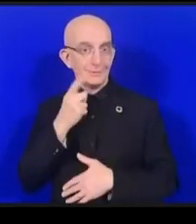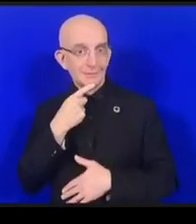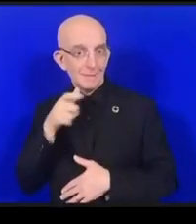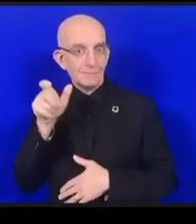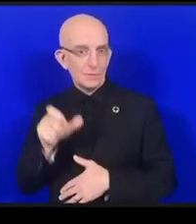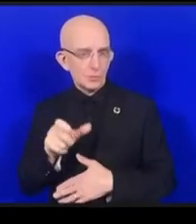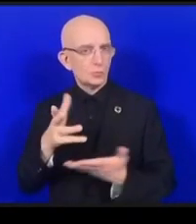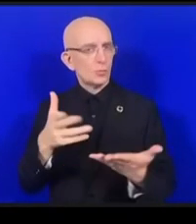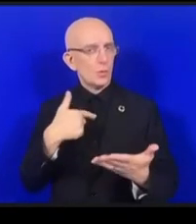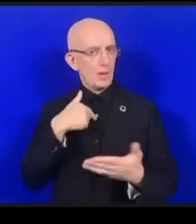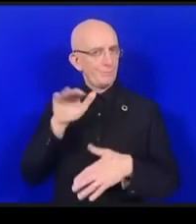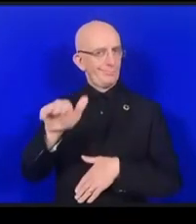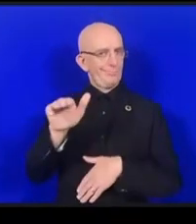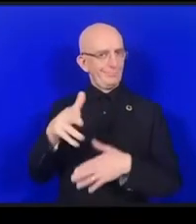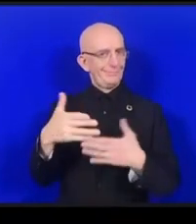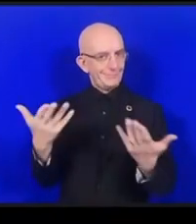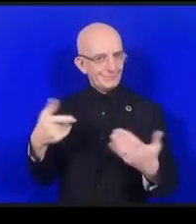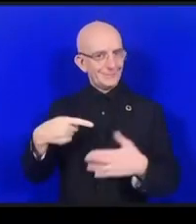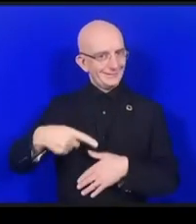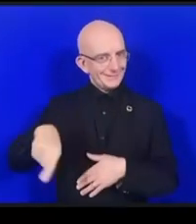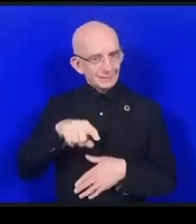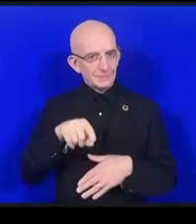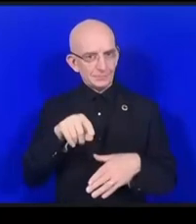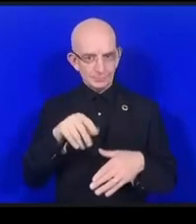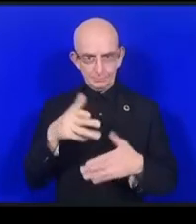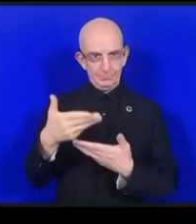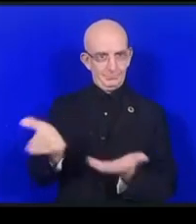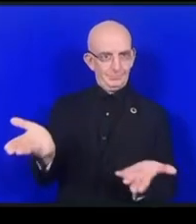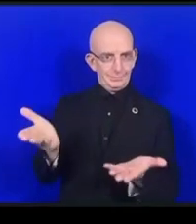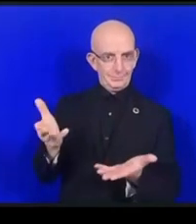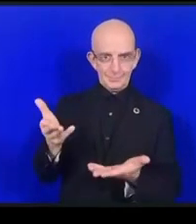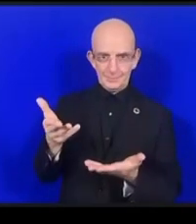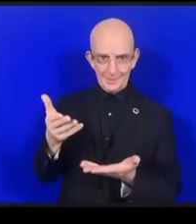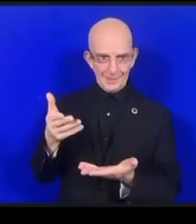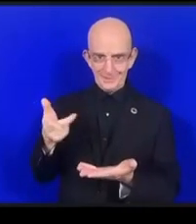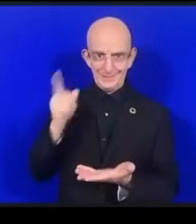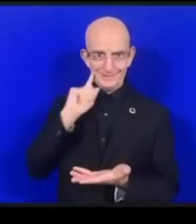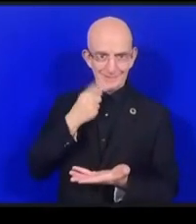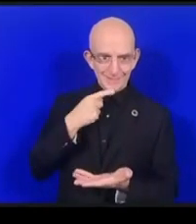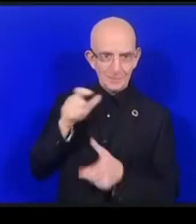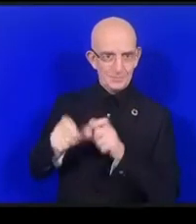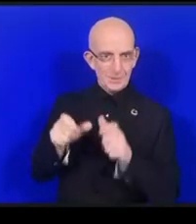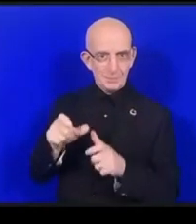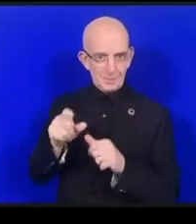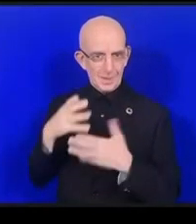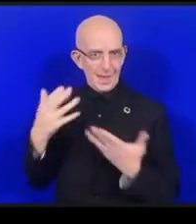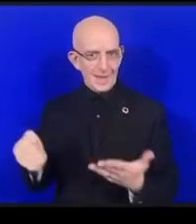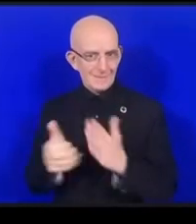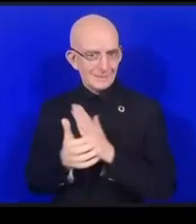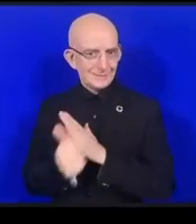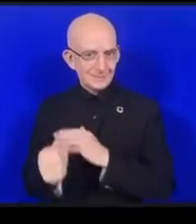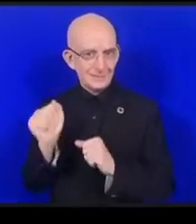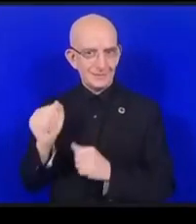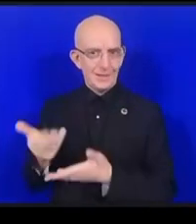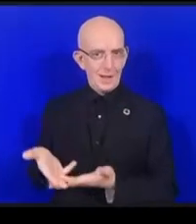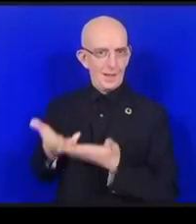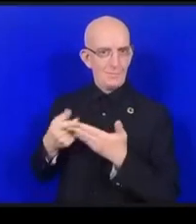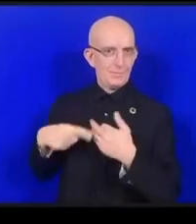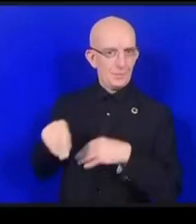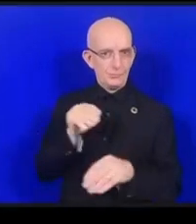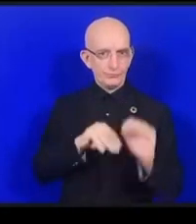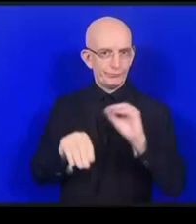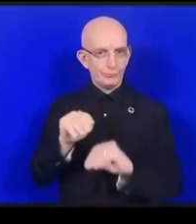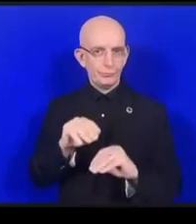о одним слабослышащим инженером Я хотел бы подчеркнуть как это разрабатывается на многих